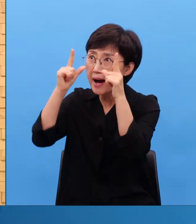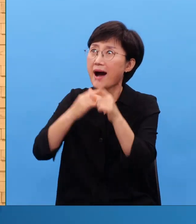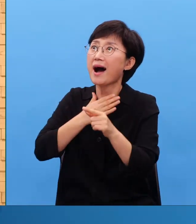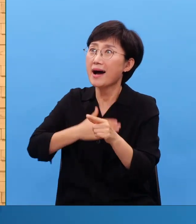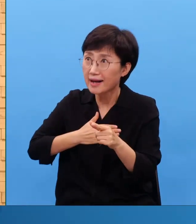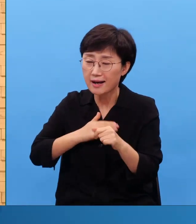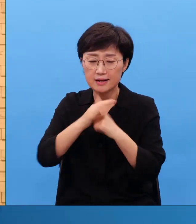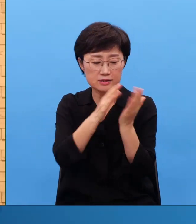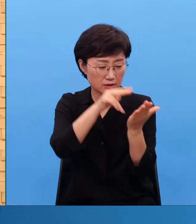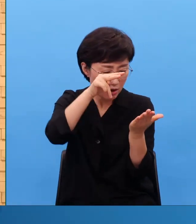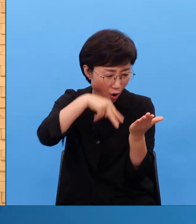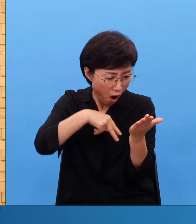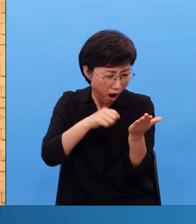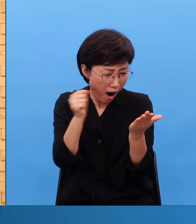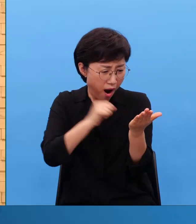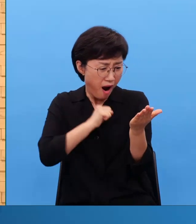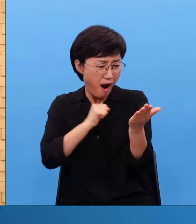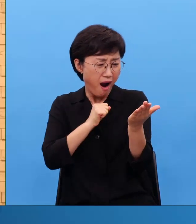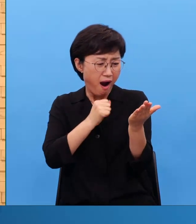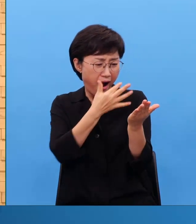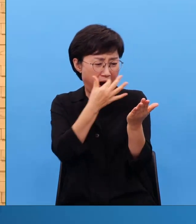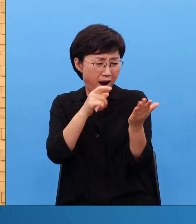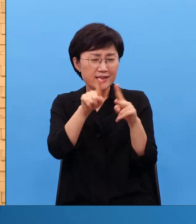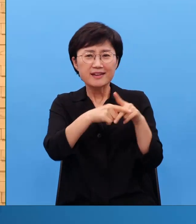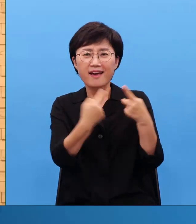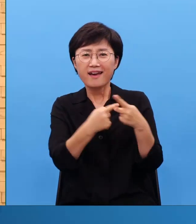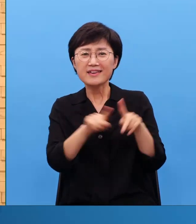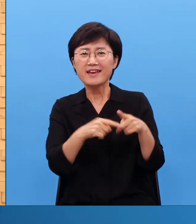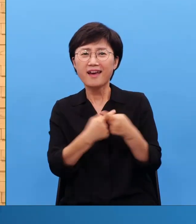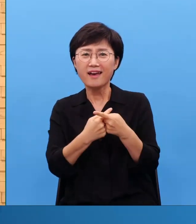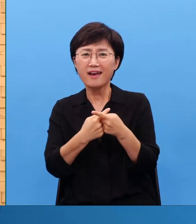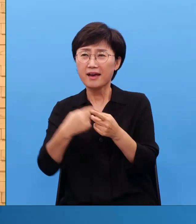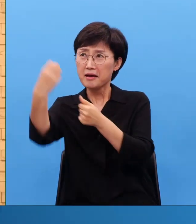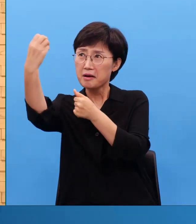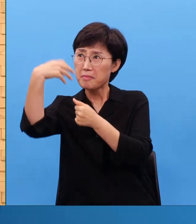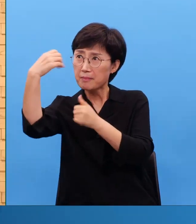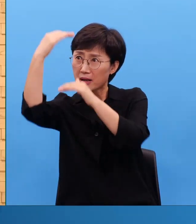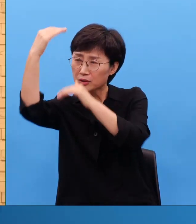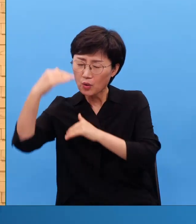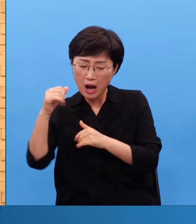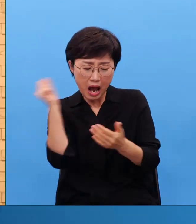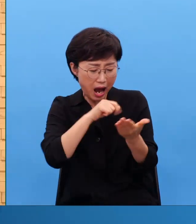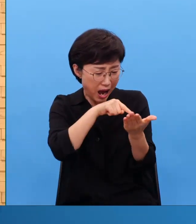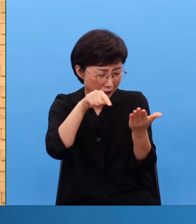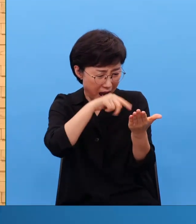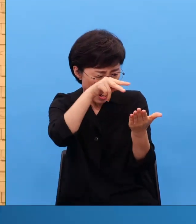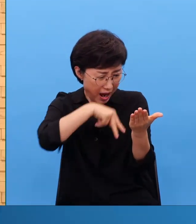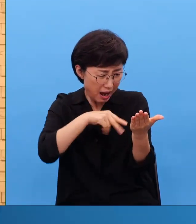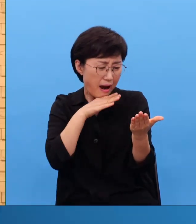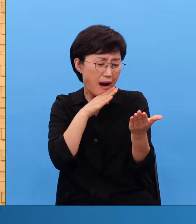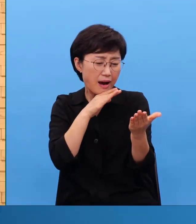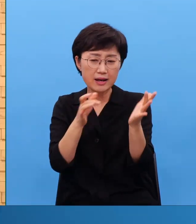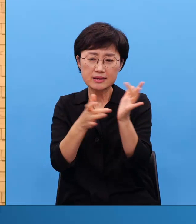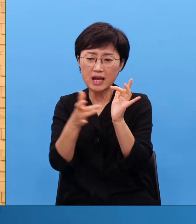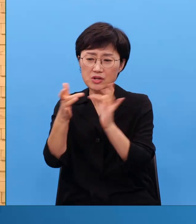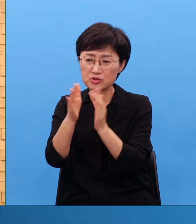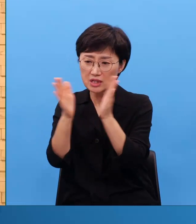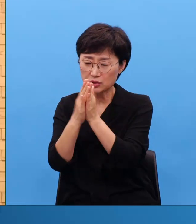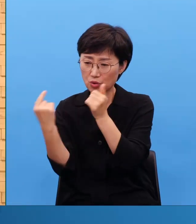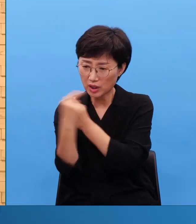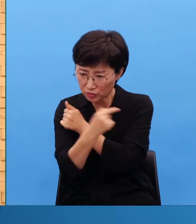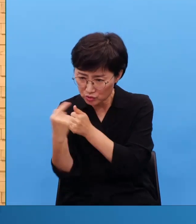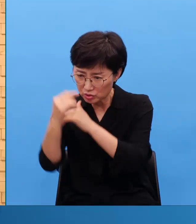the Bible started to 예수님이 open 하신 new. 말씀이 생각나요. And I started to realize God's words. 이런 것처럼 기도하지 마. Don't pray about this and that.